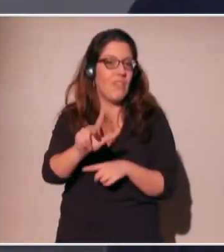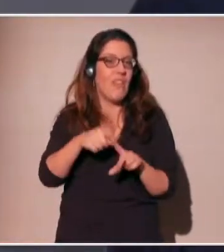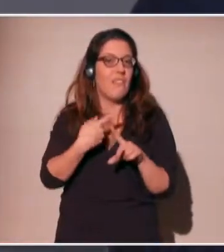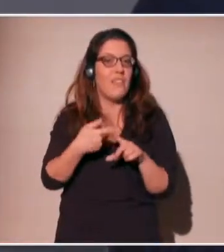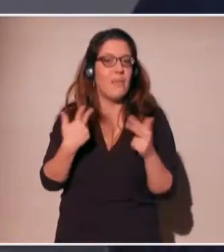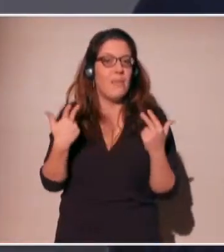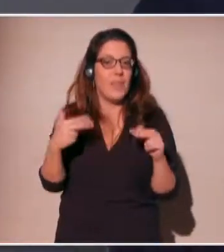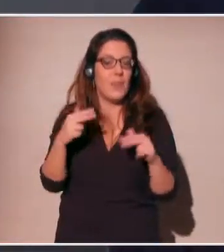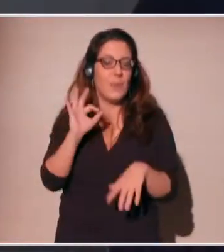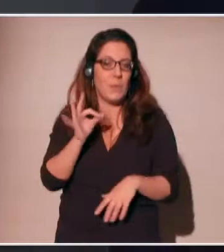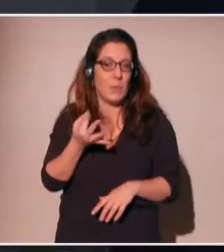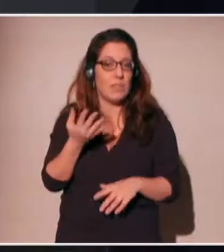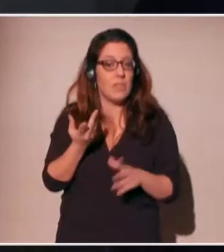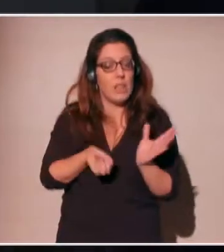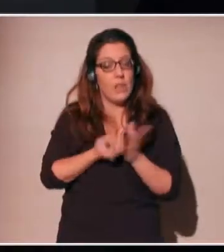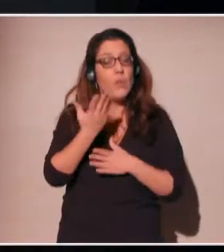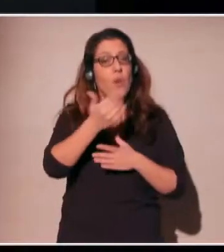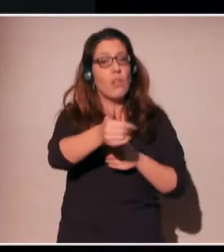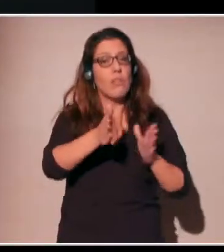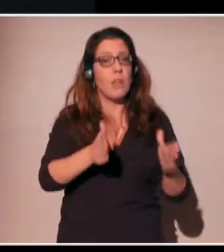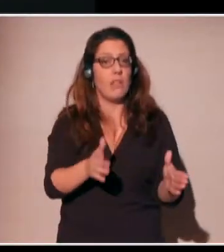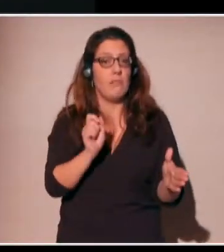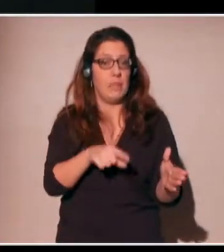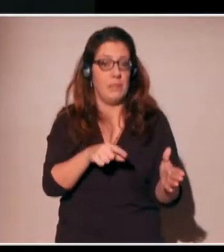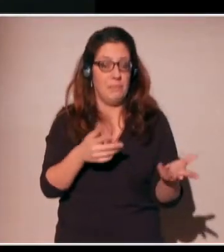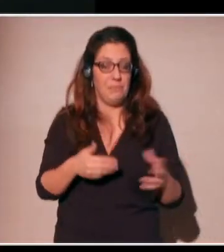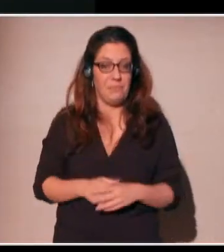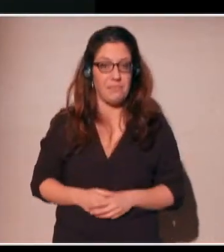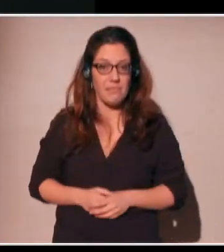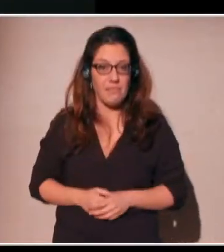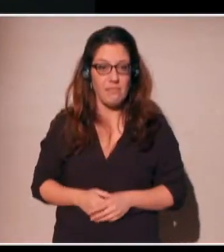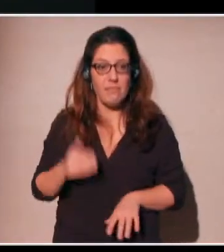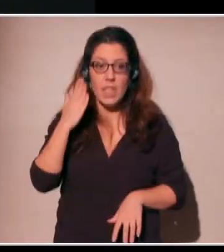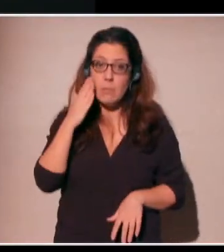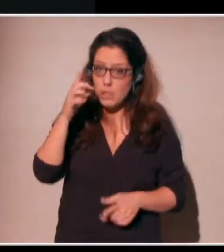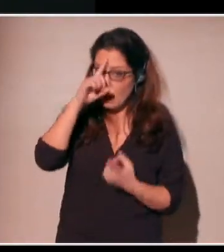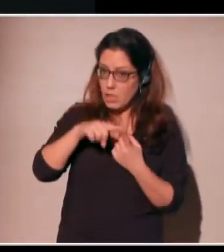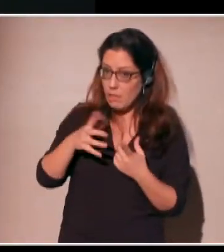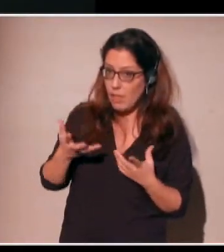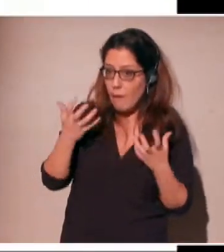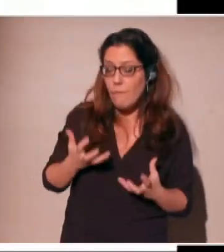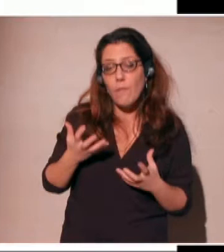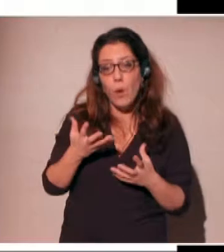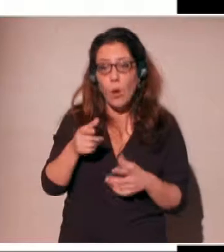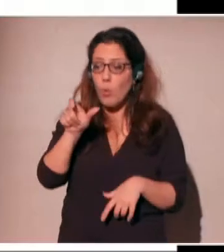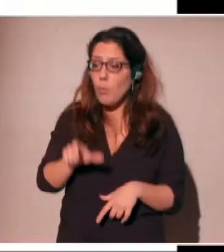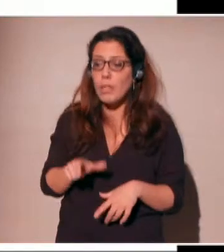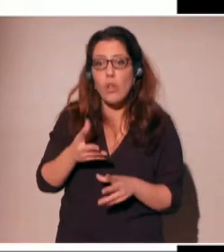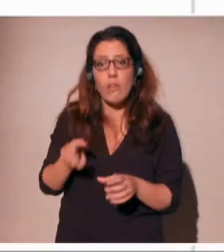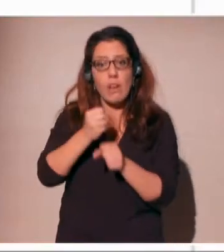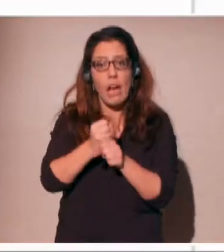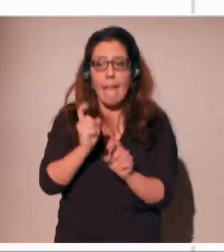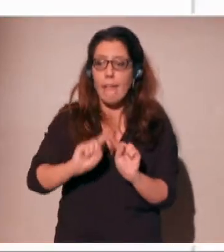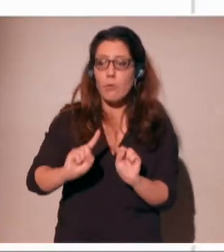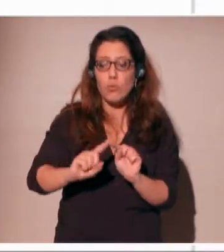vidéo. C'est un nouveau domaine. Si vous voulez que les humains créent quelque chose, bien sûr, ils